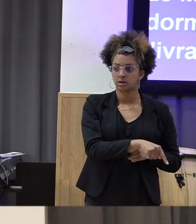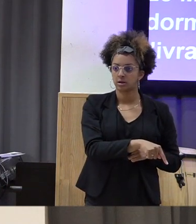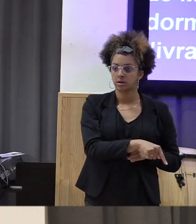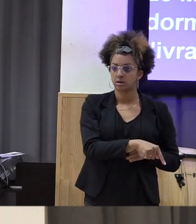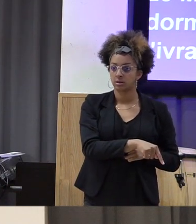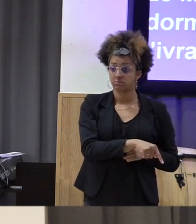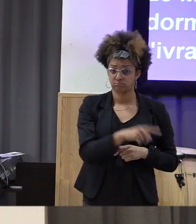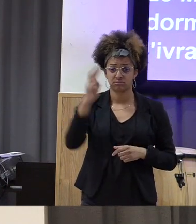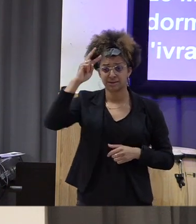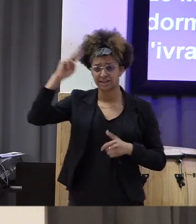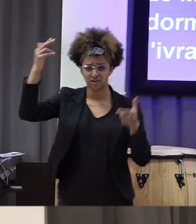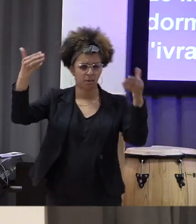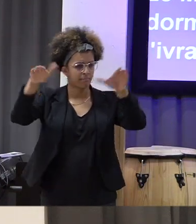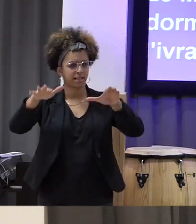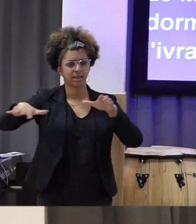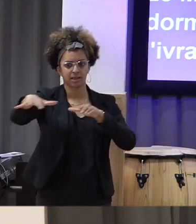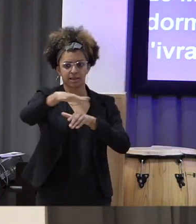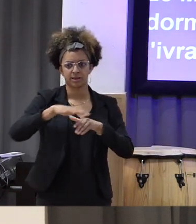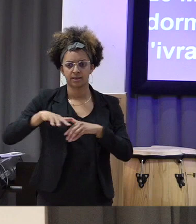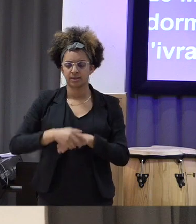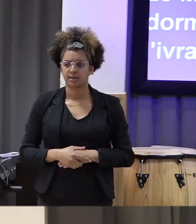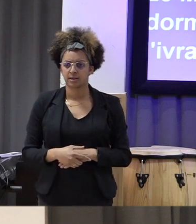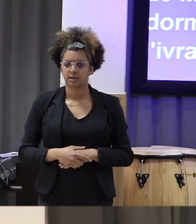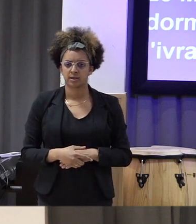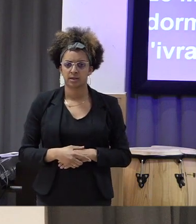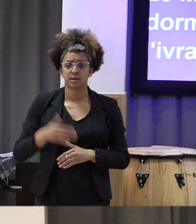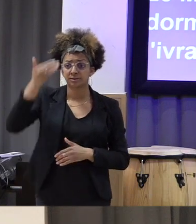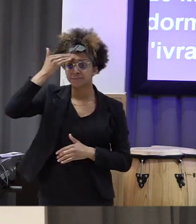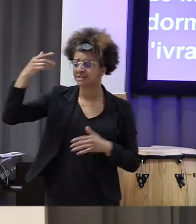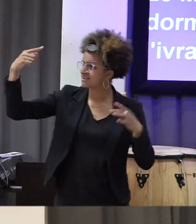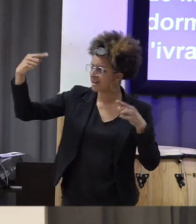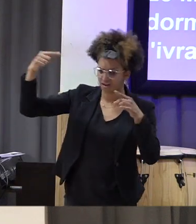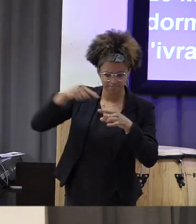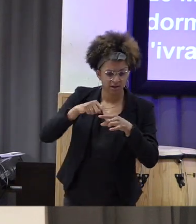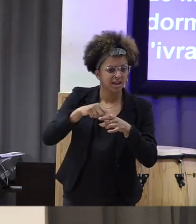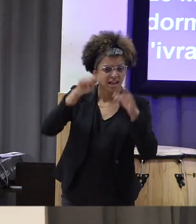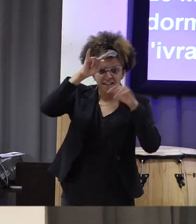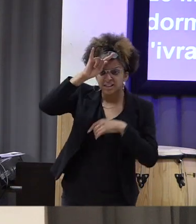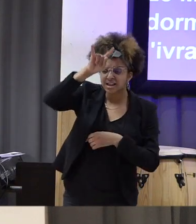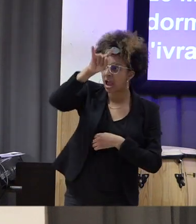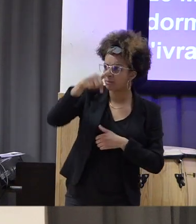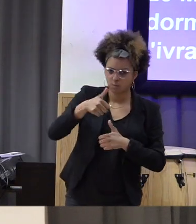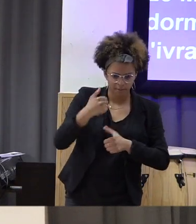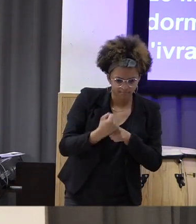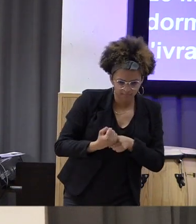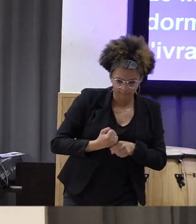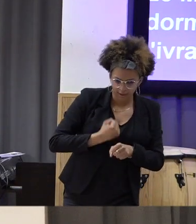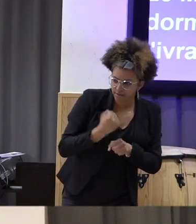Que le Seigneur vous bénisse. Mais si l'ennemi, si le diable a opéré ce